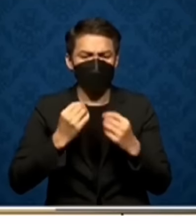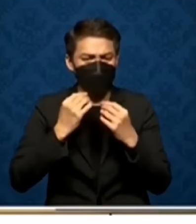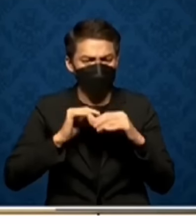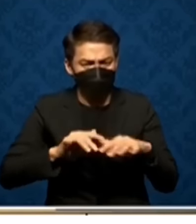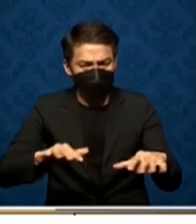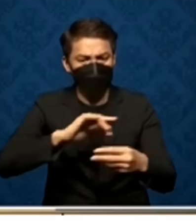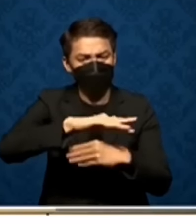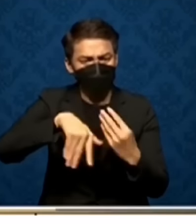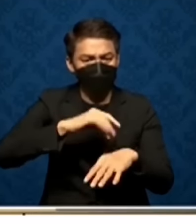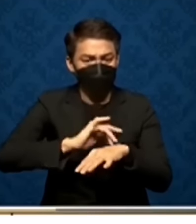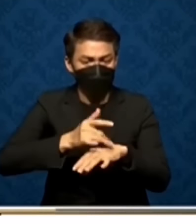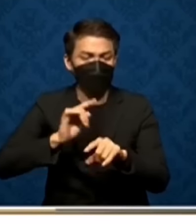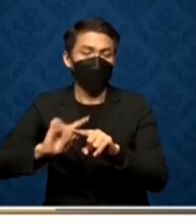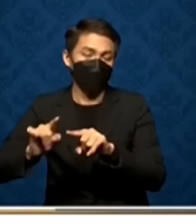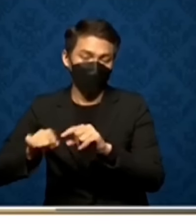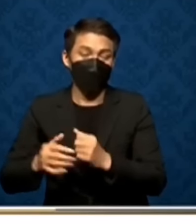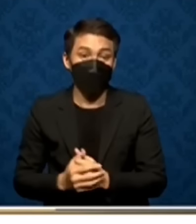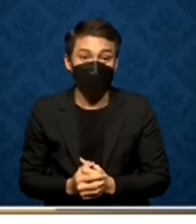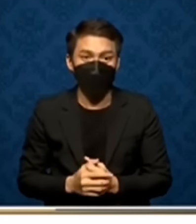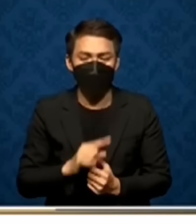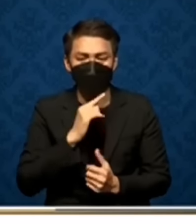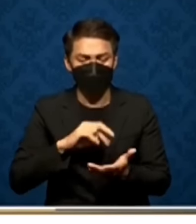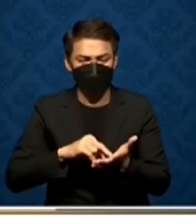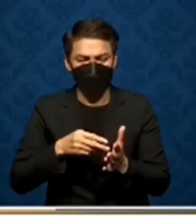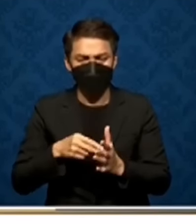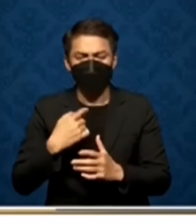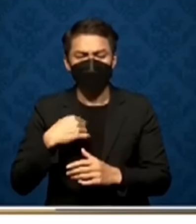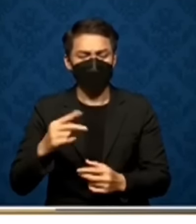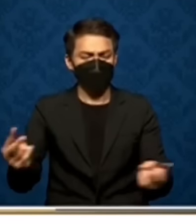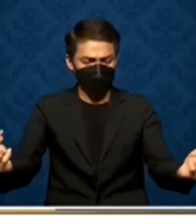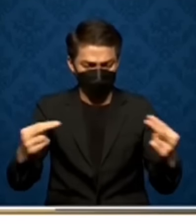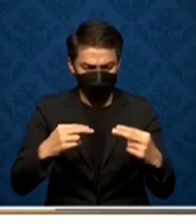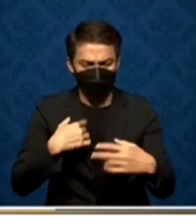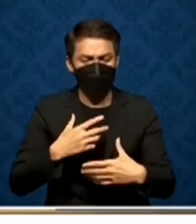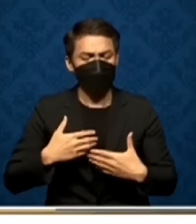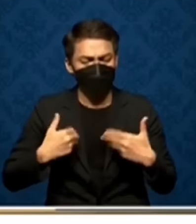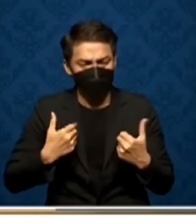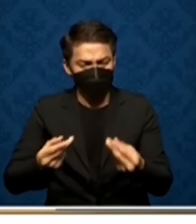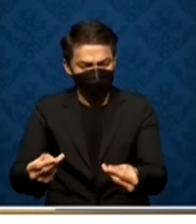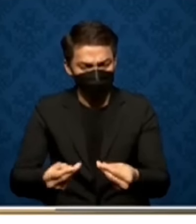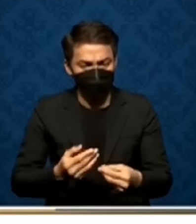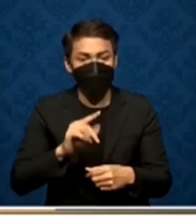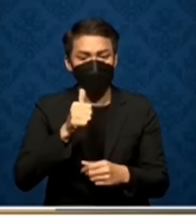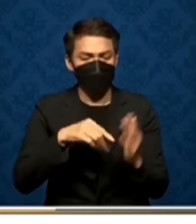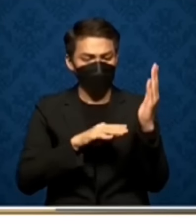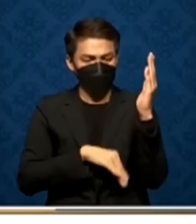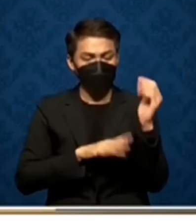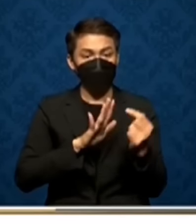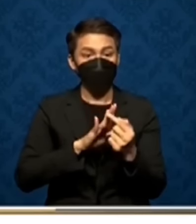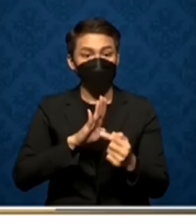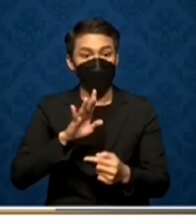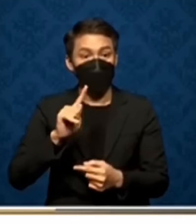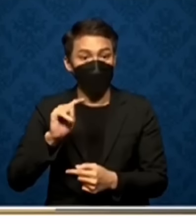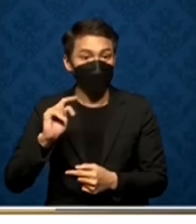ติอื่นไม่มีในอาเซียนก็คือ Hospitality ก็คือความไนท์ของคนที่จะต้อนรับเข้ามาซึ่งเมืองเหล่านี้ไม่ว่าเบตงก็ดีนะครับหรือ